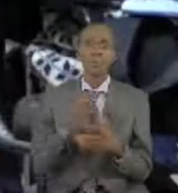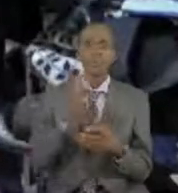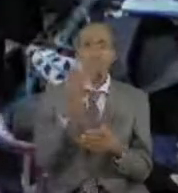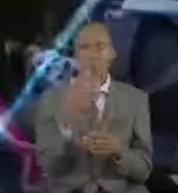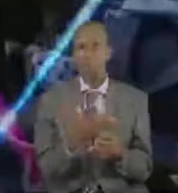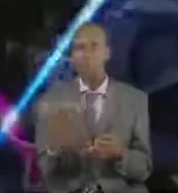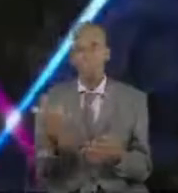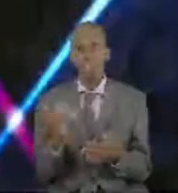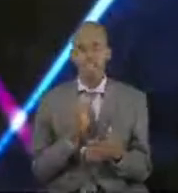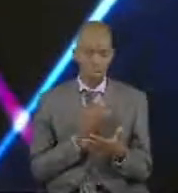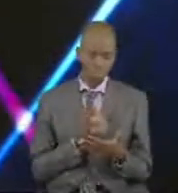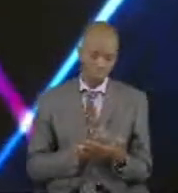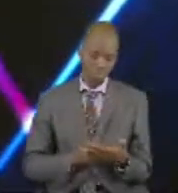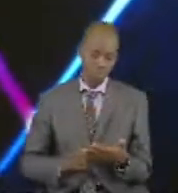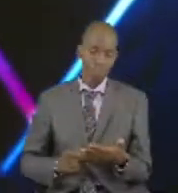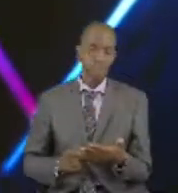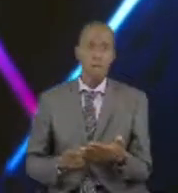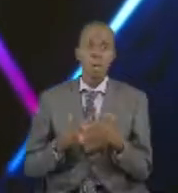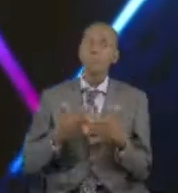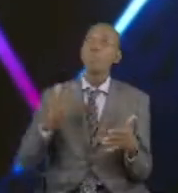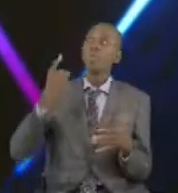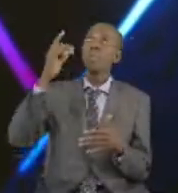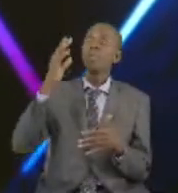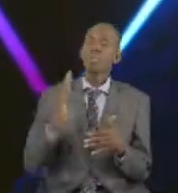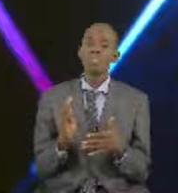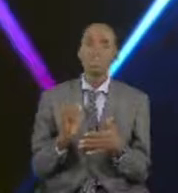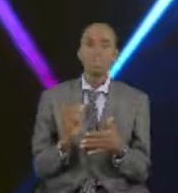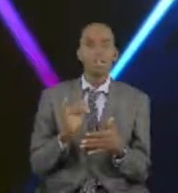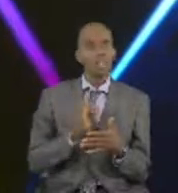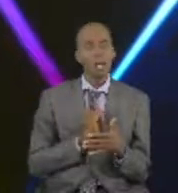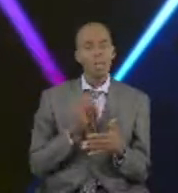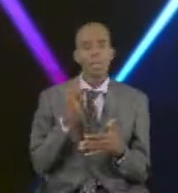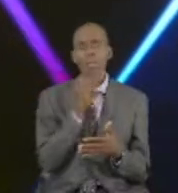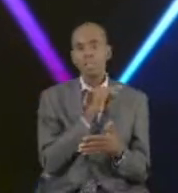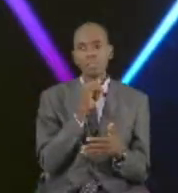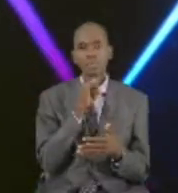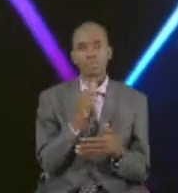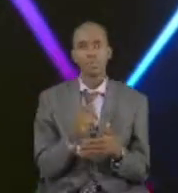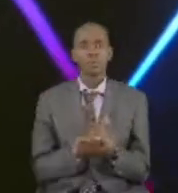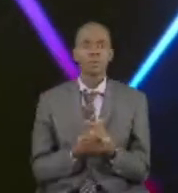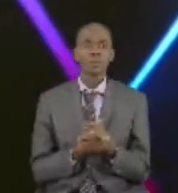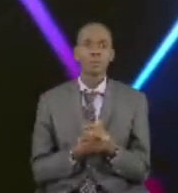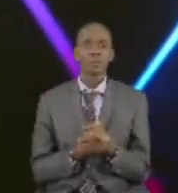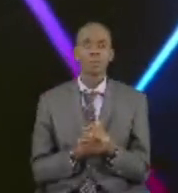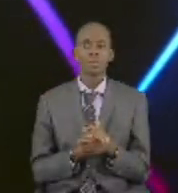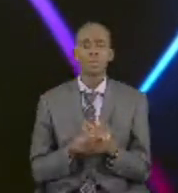choses que j'écris devant Dieu, je ne mens point.